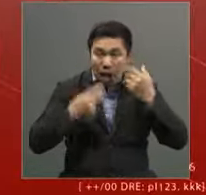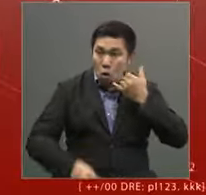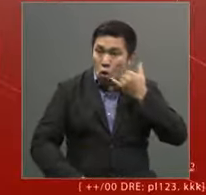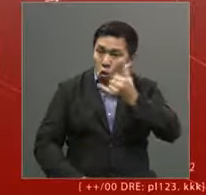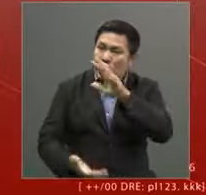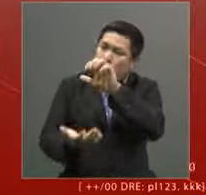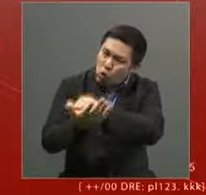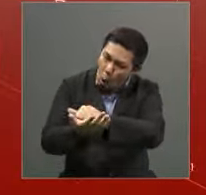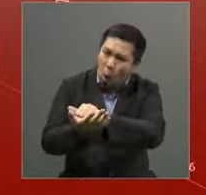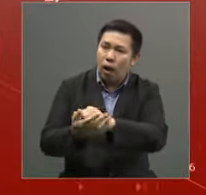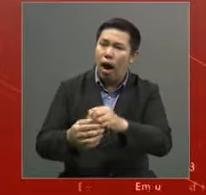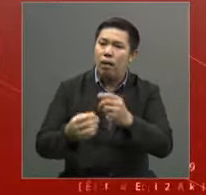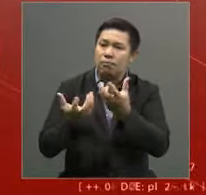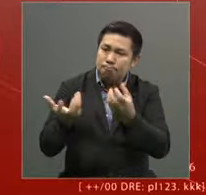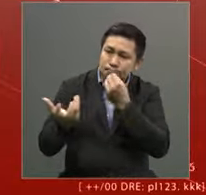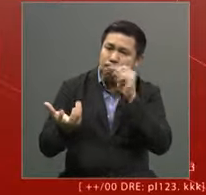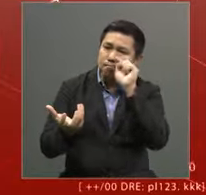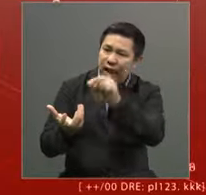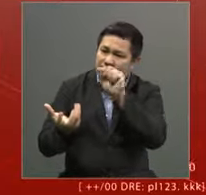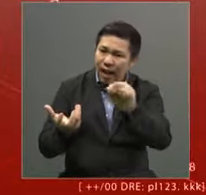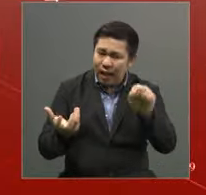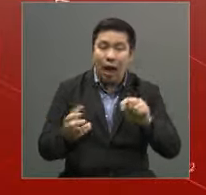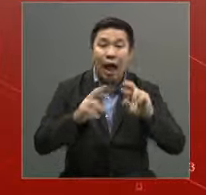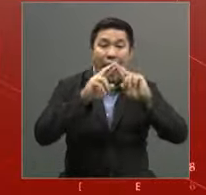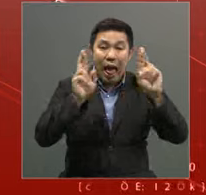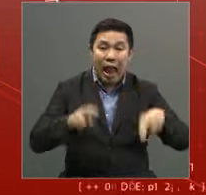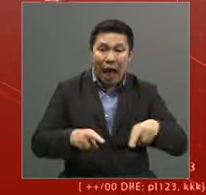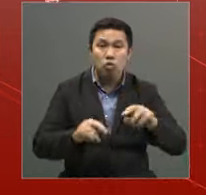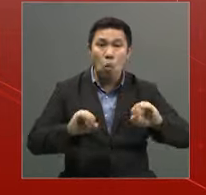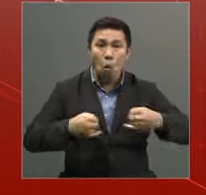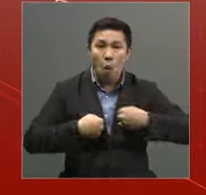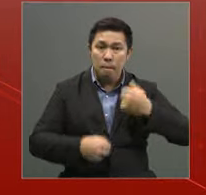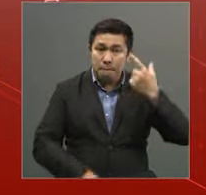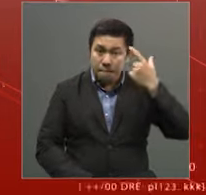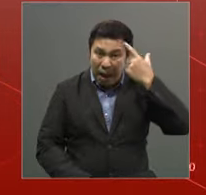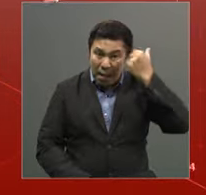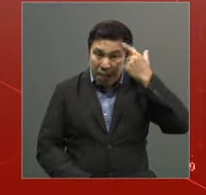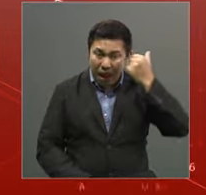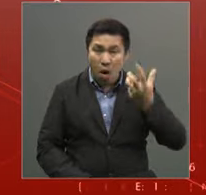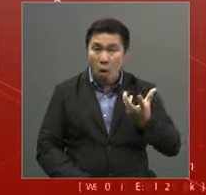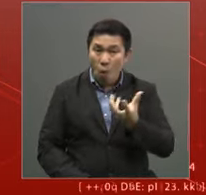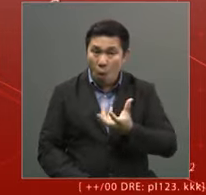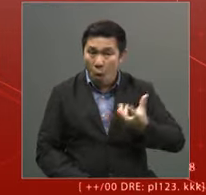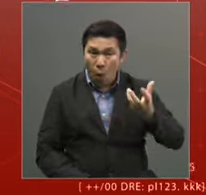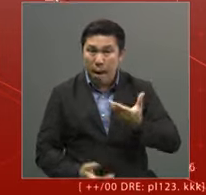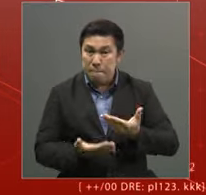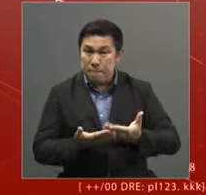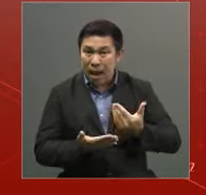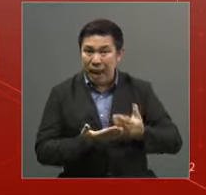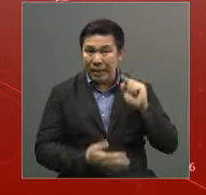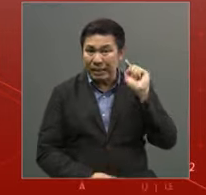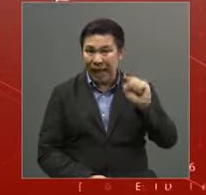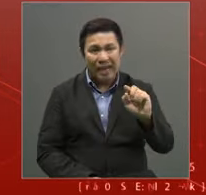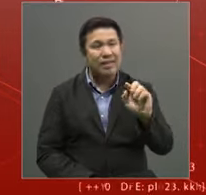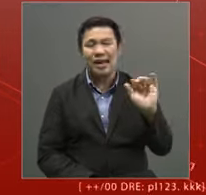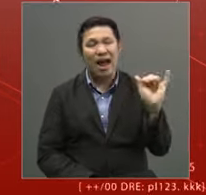สั่งอาหารแต่อันนี้ยังถือว่าโชคดีเจ้าของร้านเนี่ยไหวตัวทันยังไม่โดนหลอกให้สั่งวายราคาแพงมาเหมือนกับบางที่